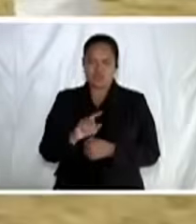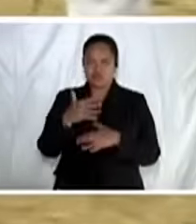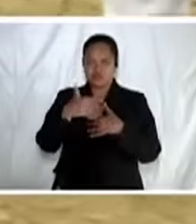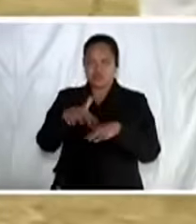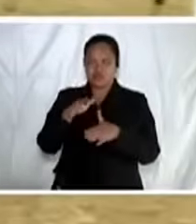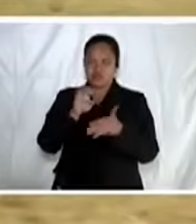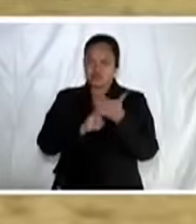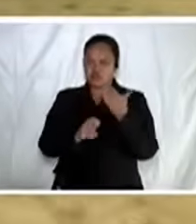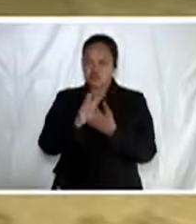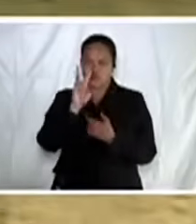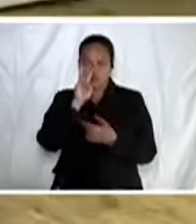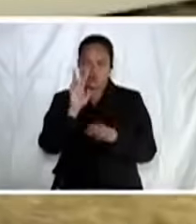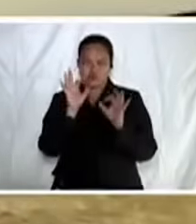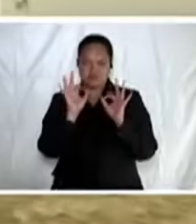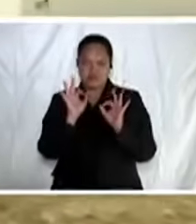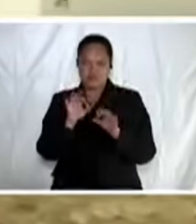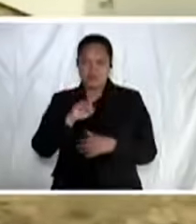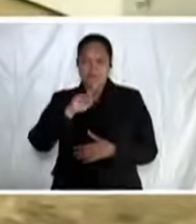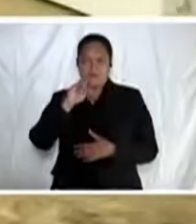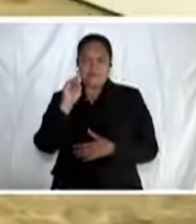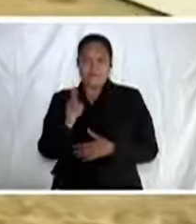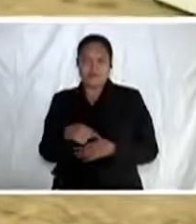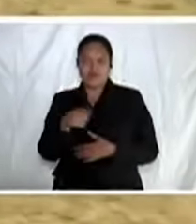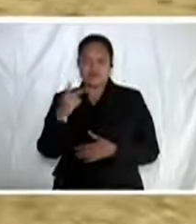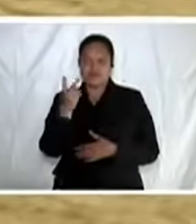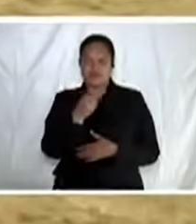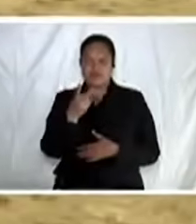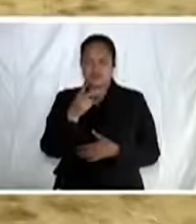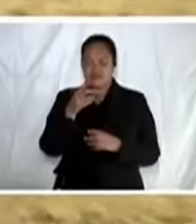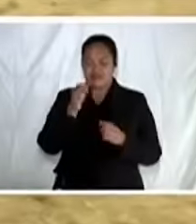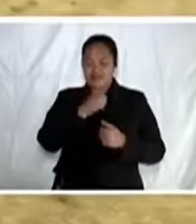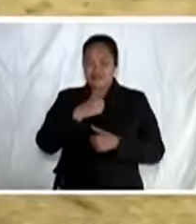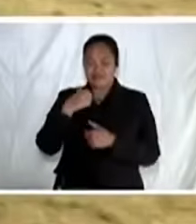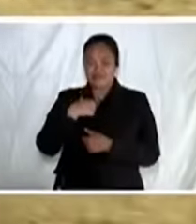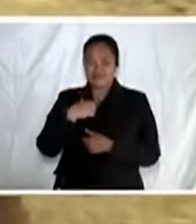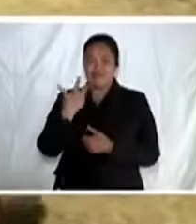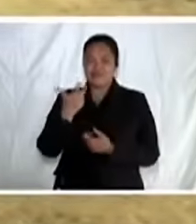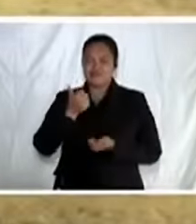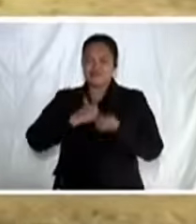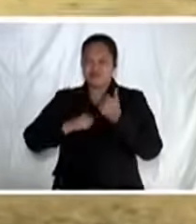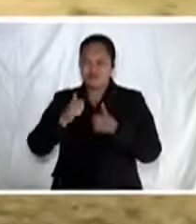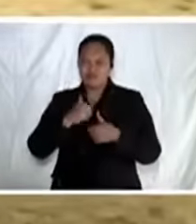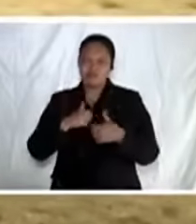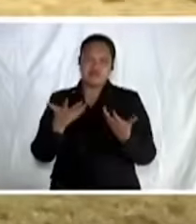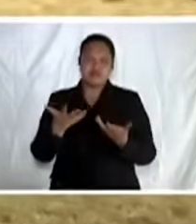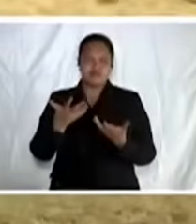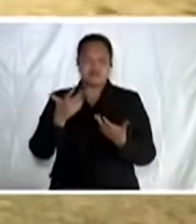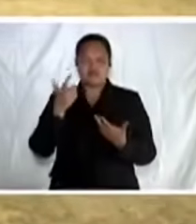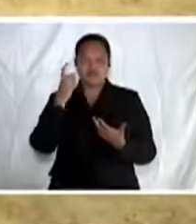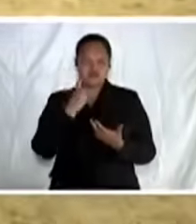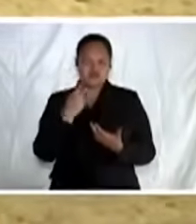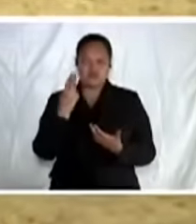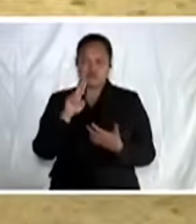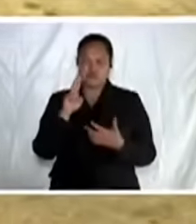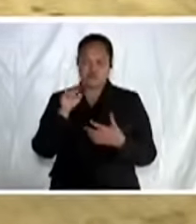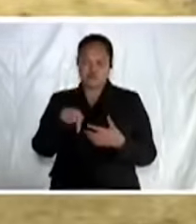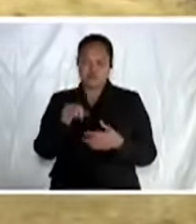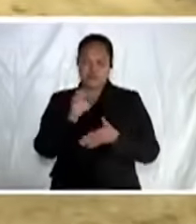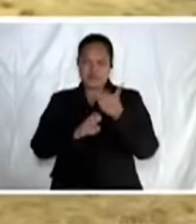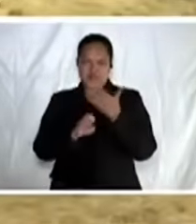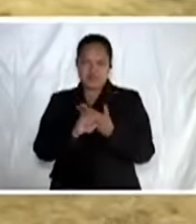और भविष्य के साथ जोड़ते हैं। अभी थोड़ी देर पहले बहुत ही छोटे में लेकिन बहुत ही गहरी बात